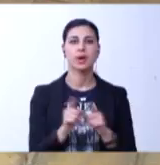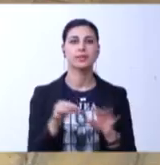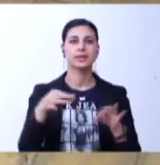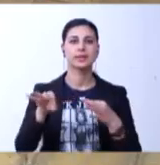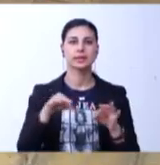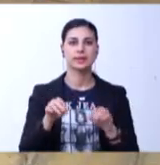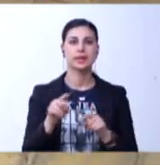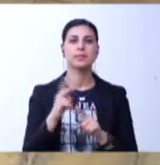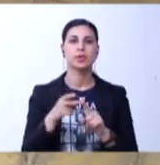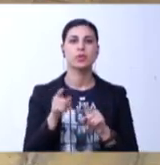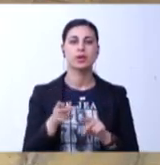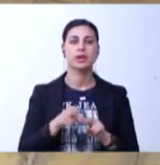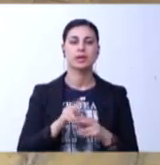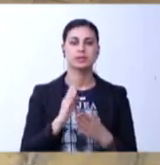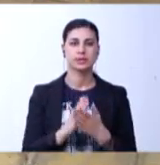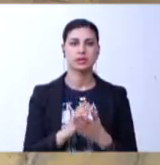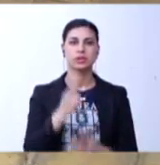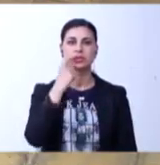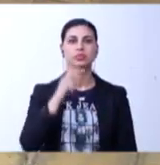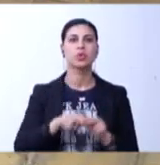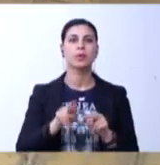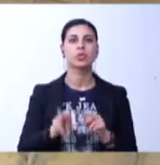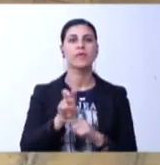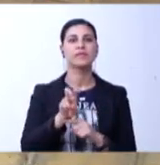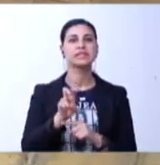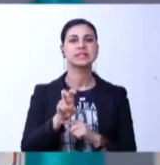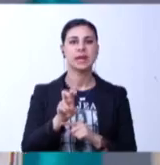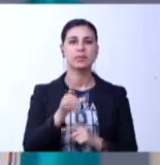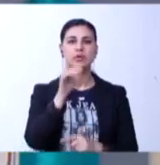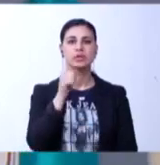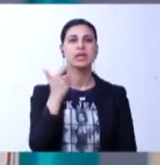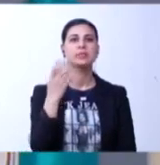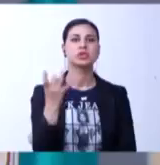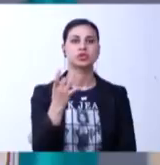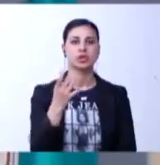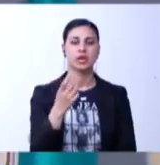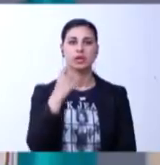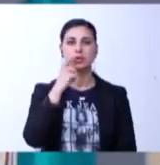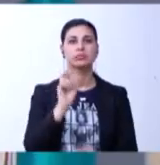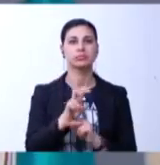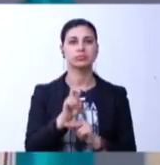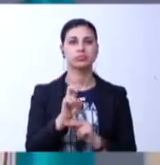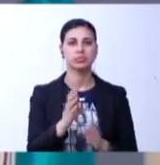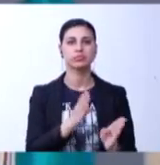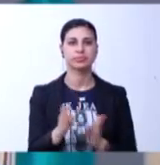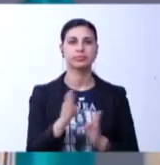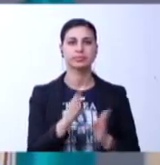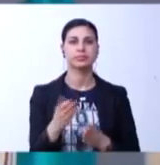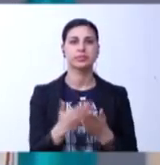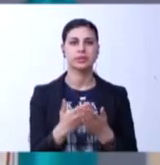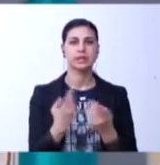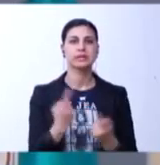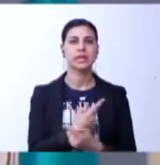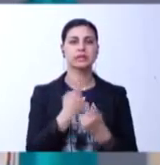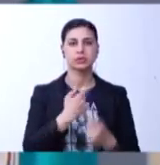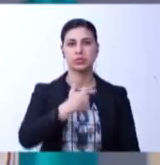კაპებით. შემდეგი ეს არის სტომატოლოგთან ვიზიტების ხანგრძლივობა. სტომატოლოგთან ვიზიტების ხანგრძლივობა